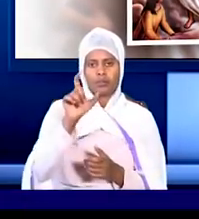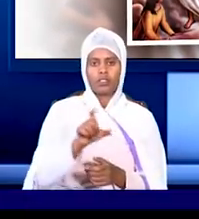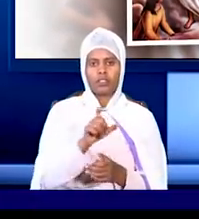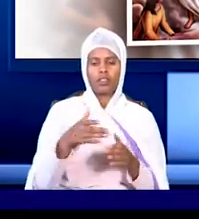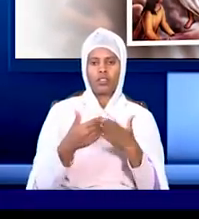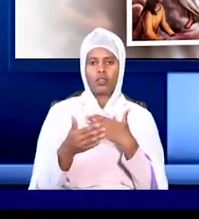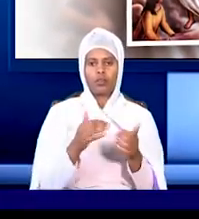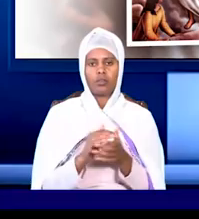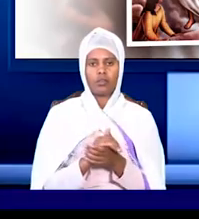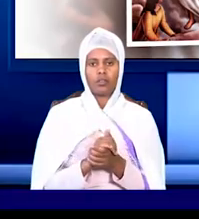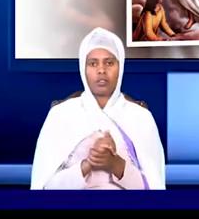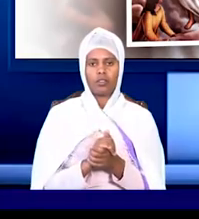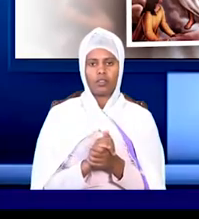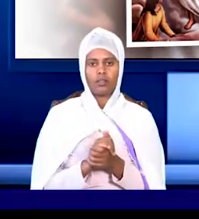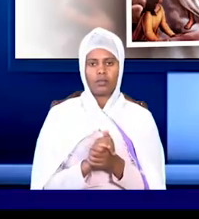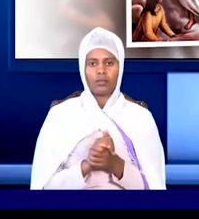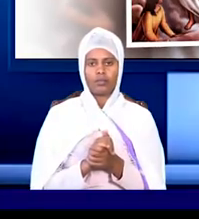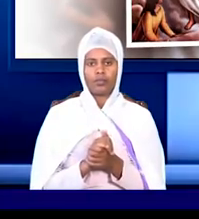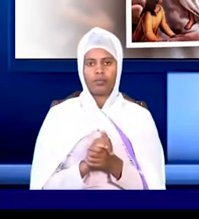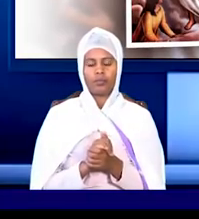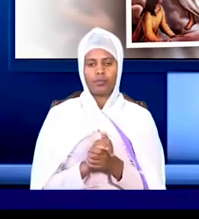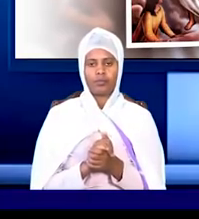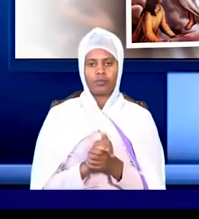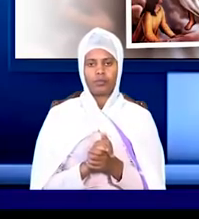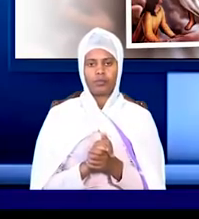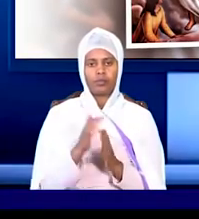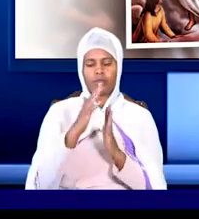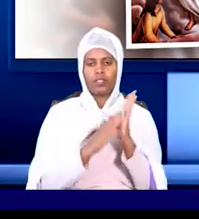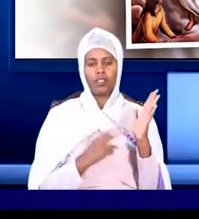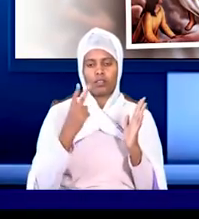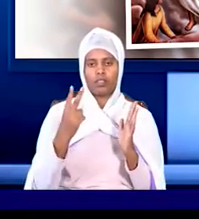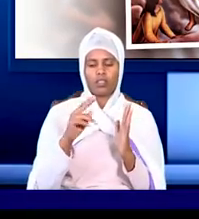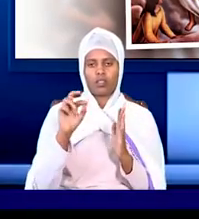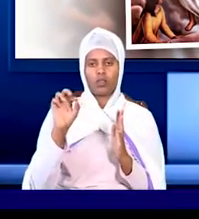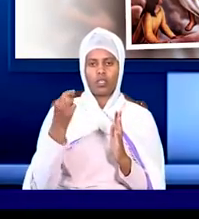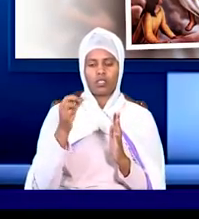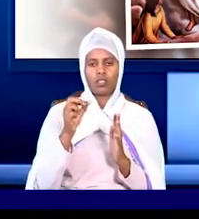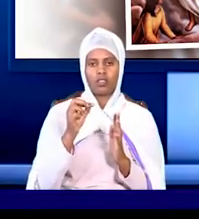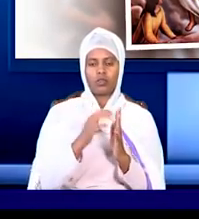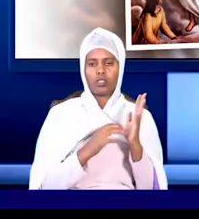ናይ ድሕሪኡ ዘሎ መስቀል ገይሩ ናብ ቆላሲስ ንመለስ ምዕራፍ 2